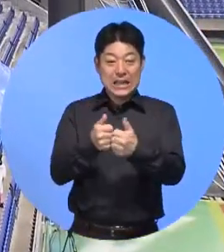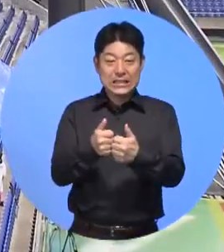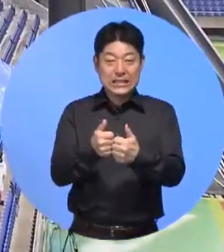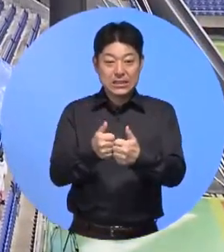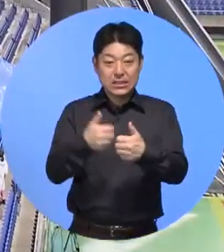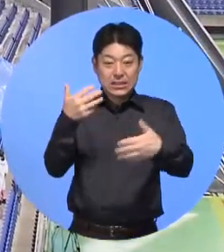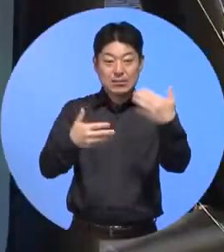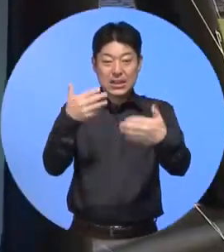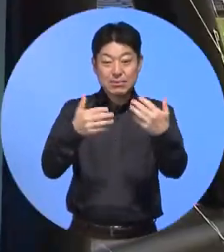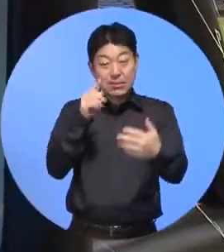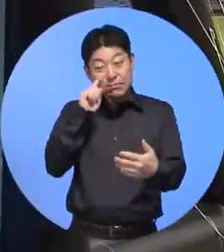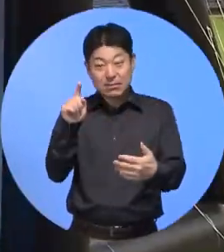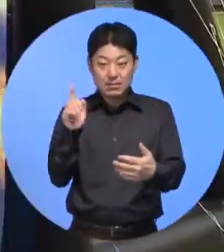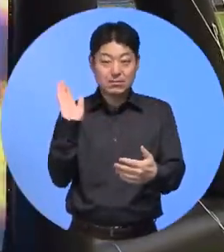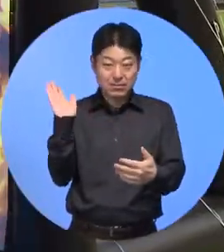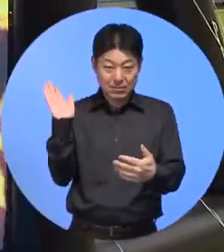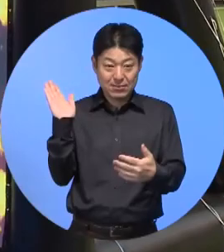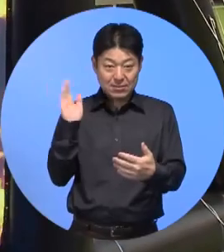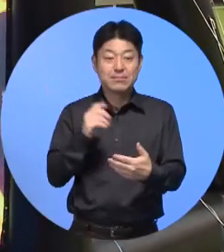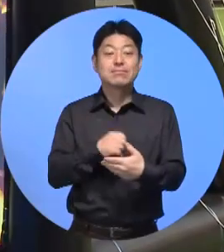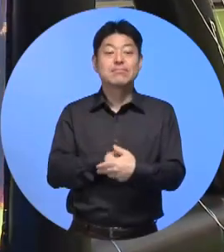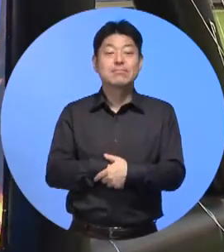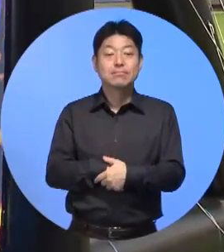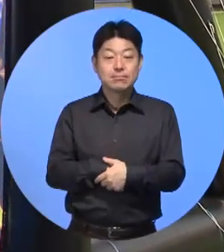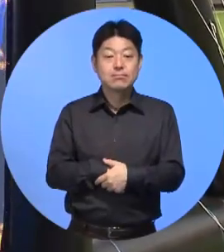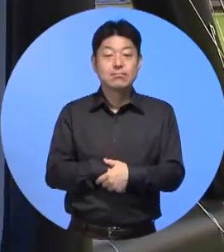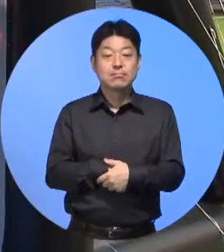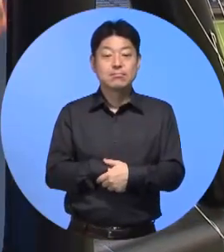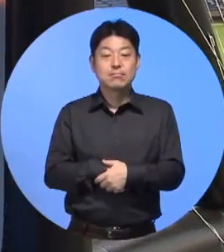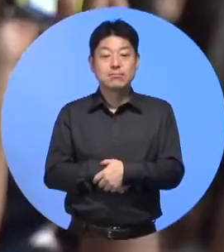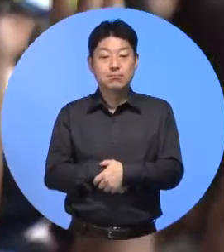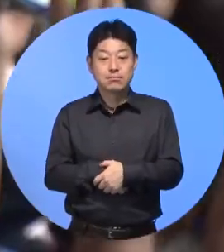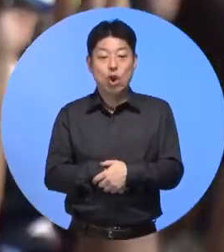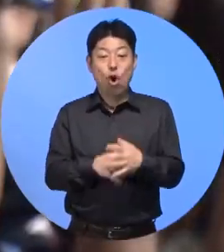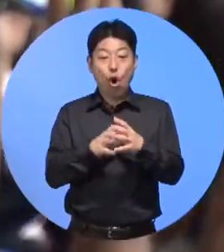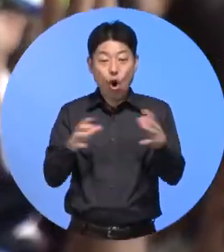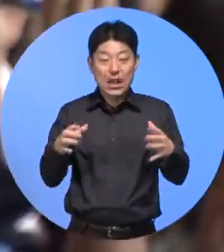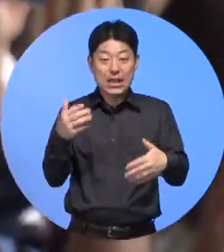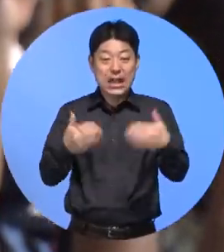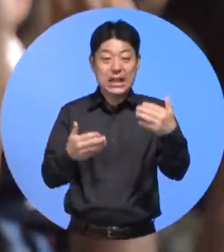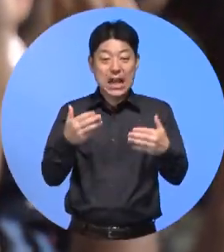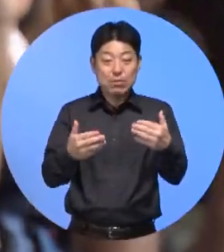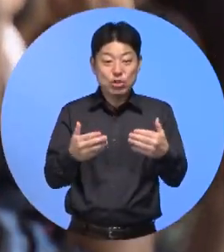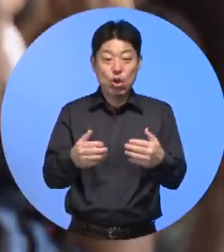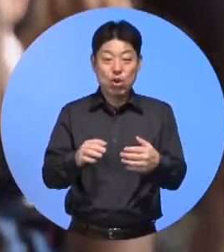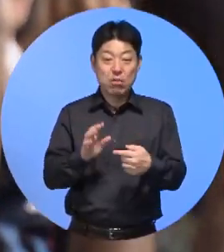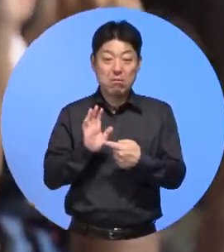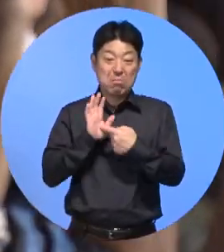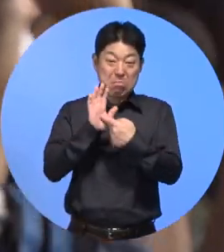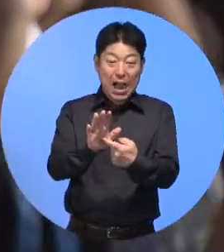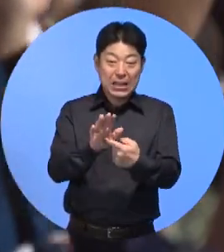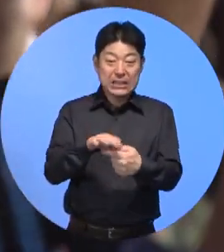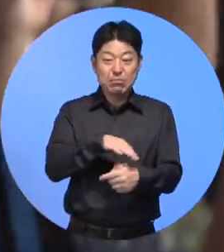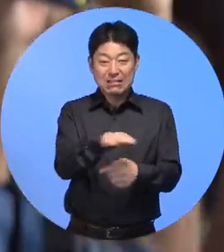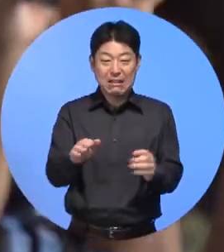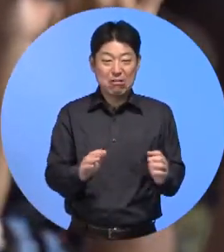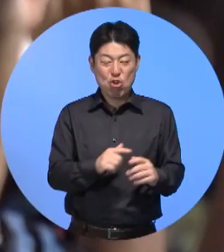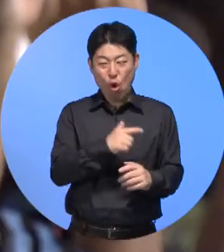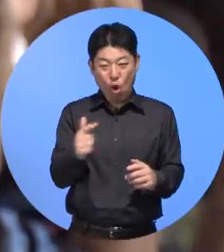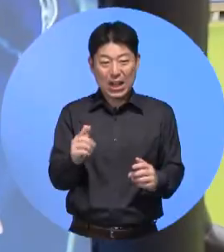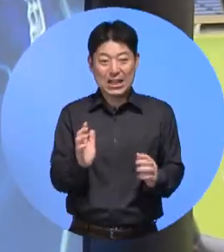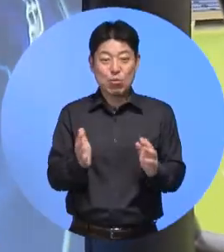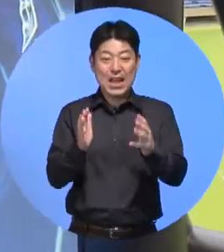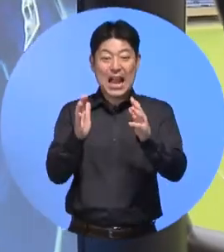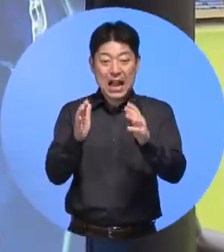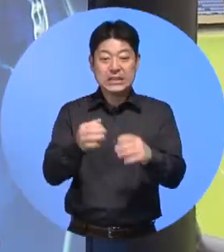。用意されたのは国内最大のエアースクリーン。巨大なビジョンに映される迫力の映像に会場は